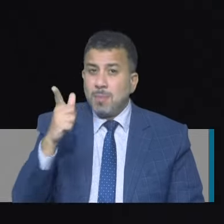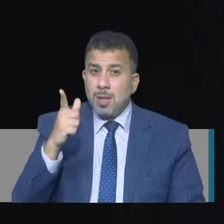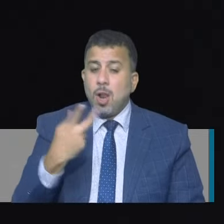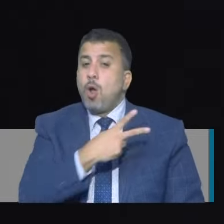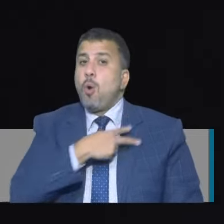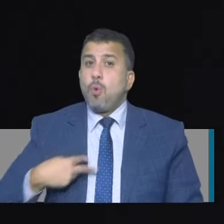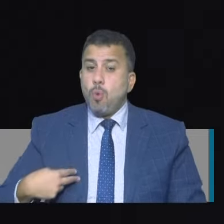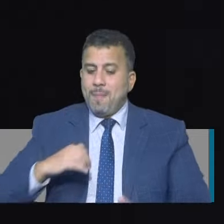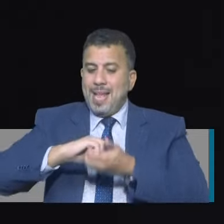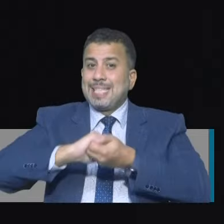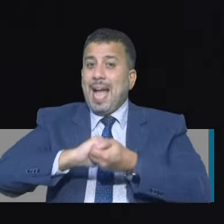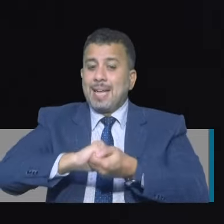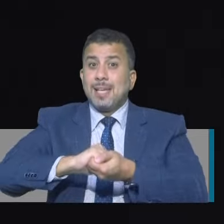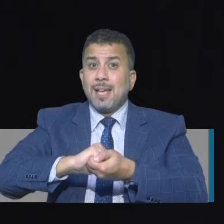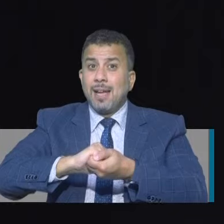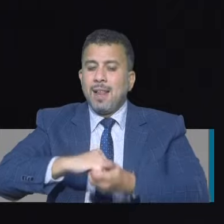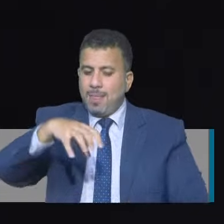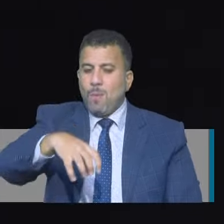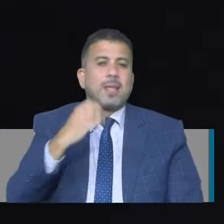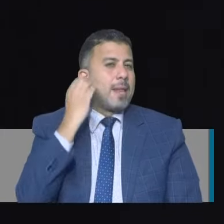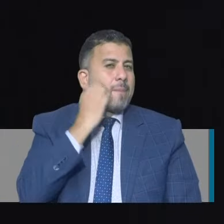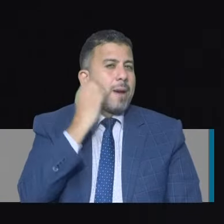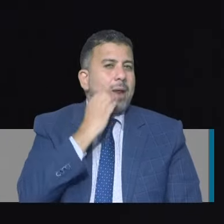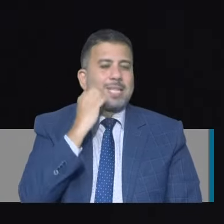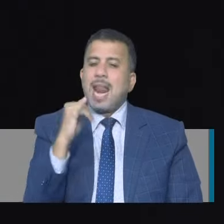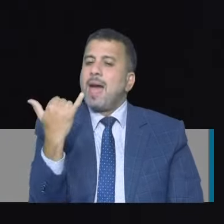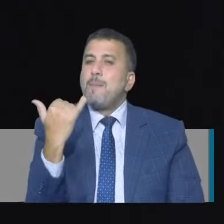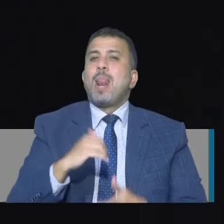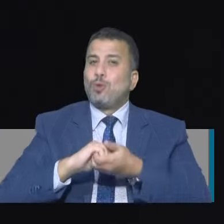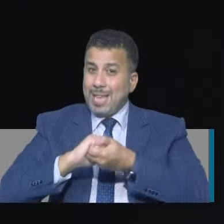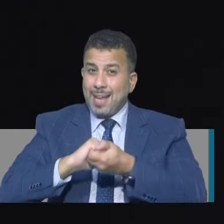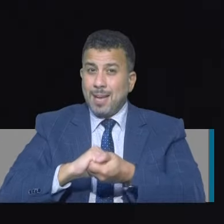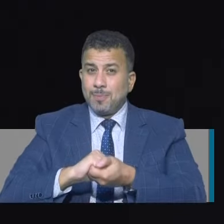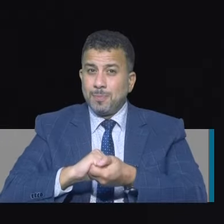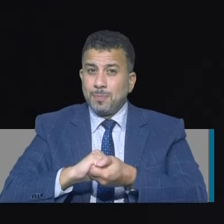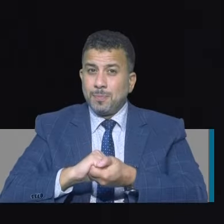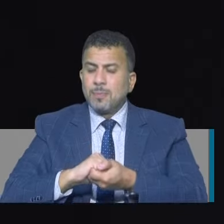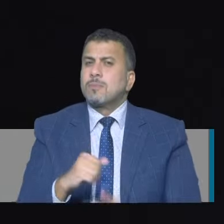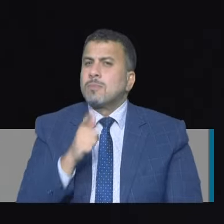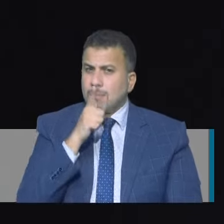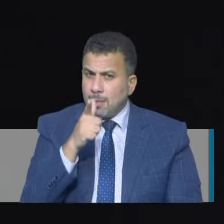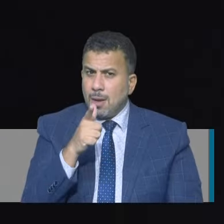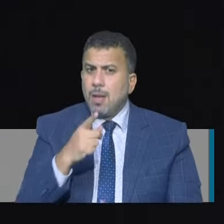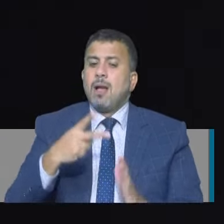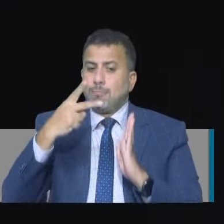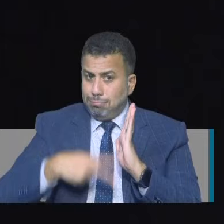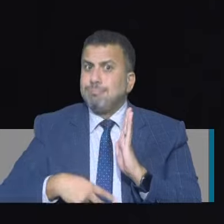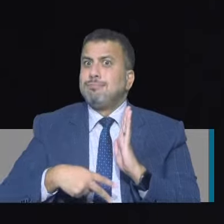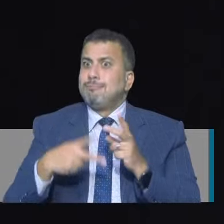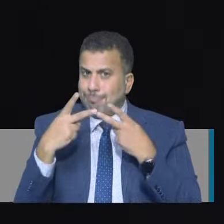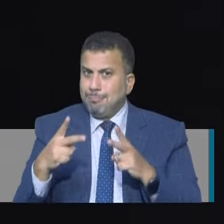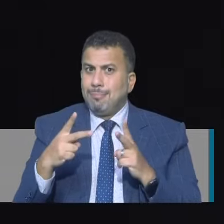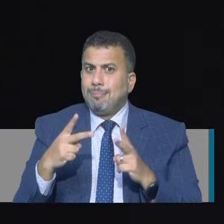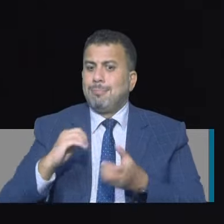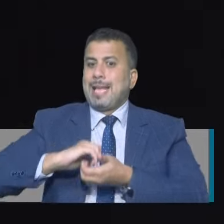الاتحاديه لدوله الامارات العربيه المتحده الذي التي اقرت مجموعه من